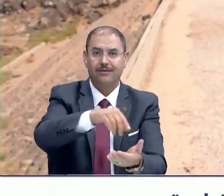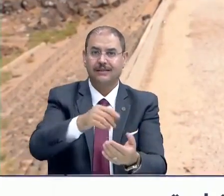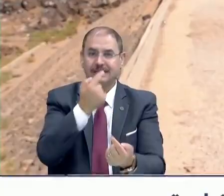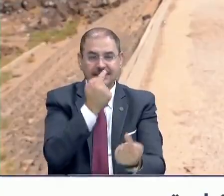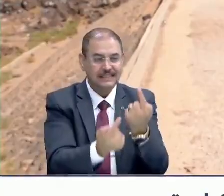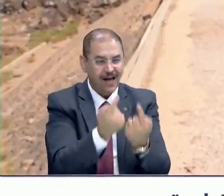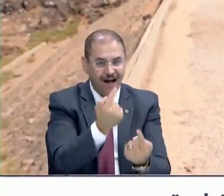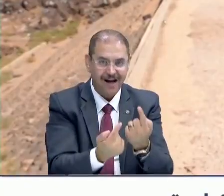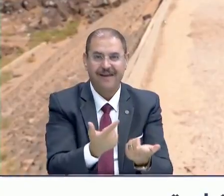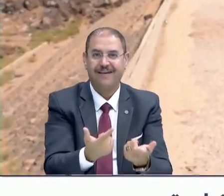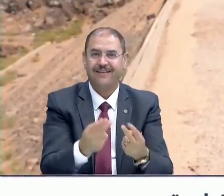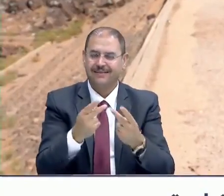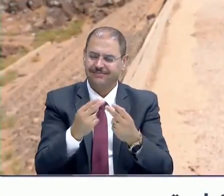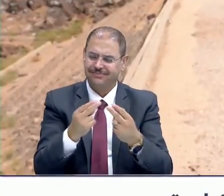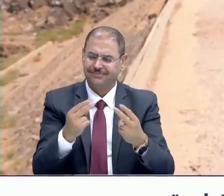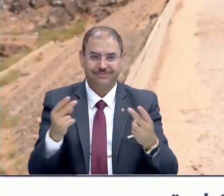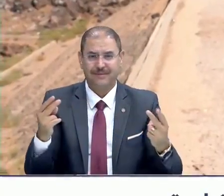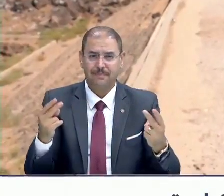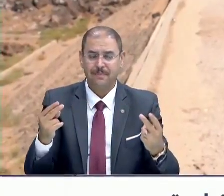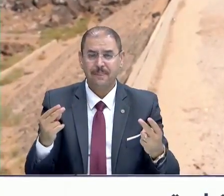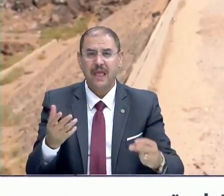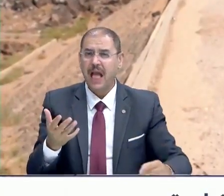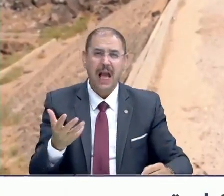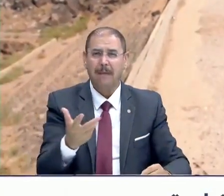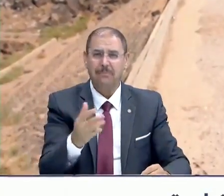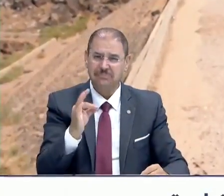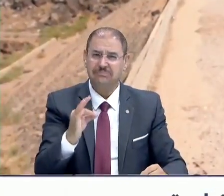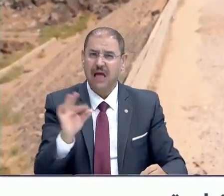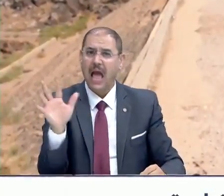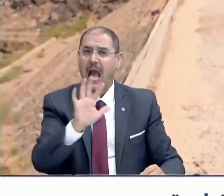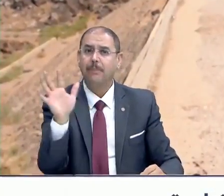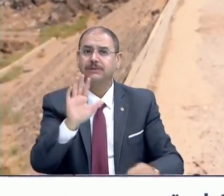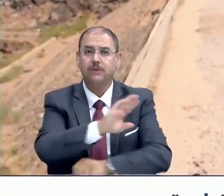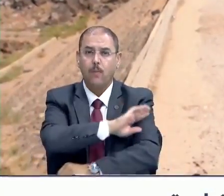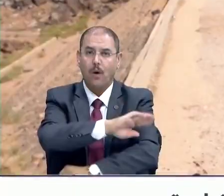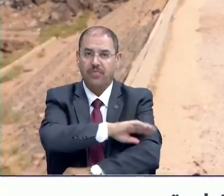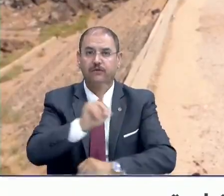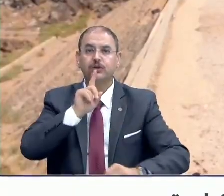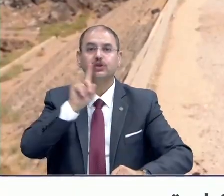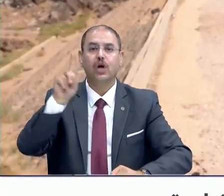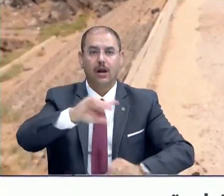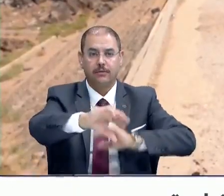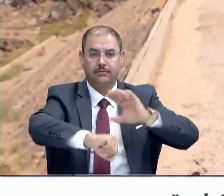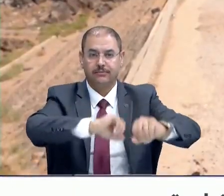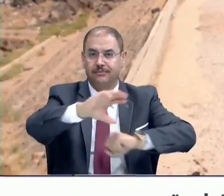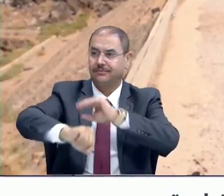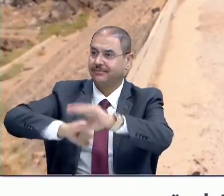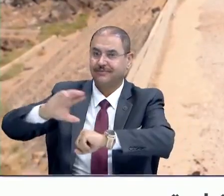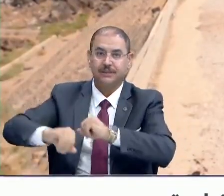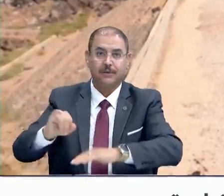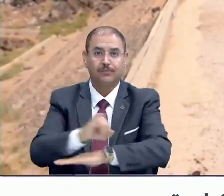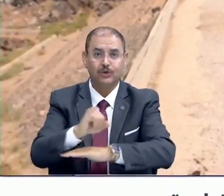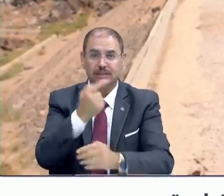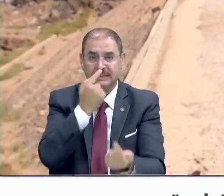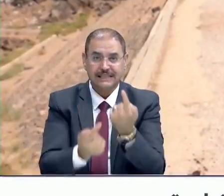زراعيه راح يكون فيها عدد حوالي اكثر من 50 فرصه عمل مشاريع زراعيه وانتاجيه